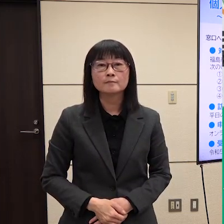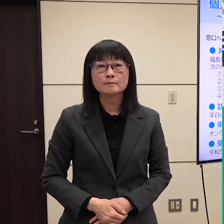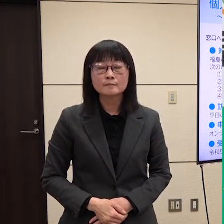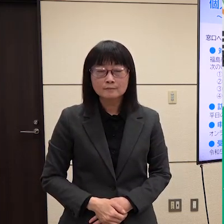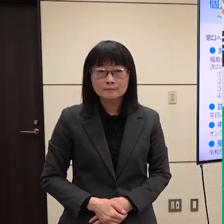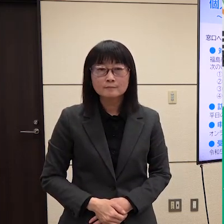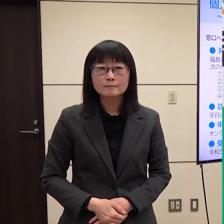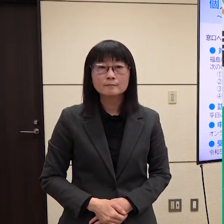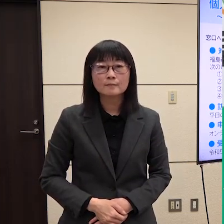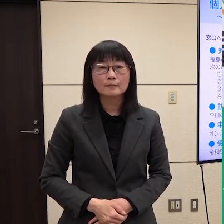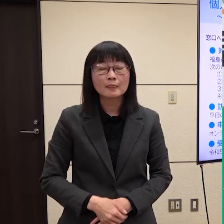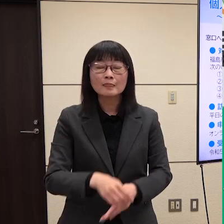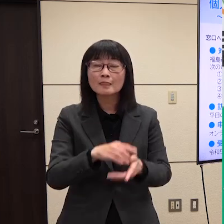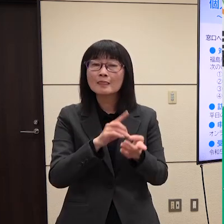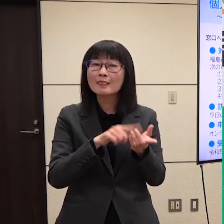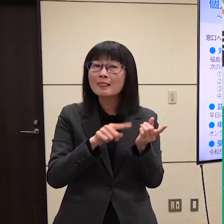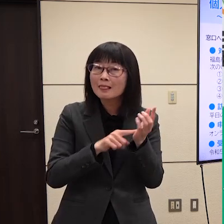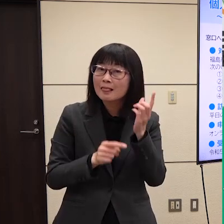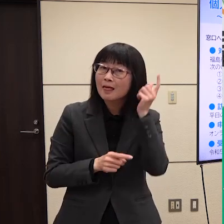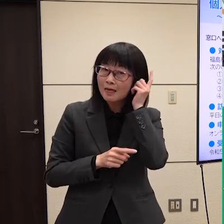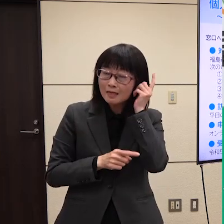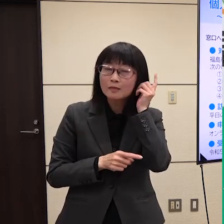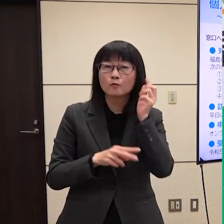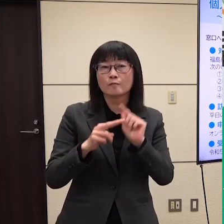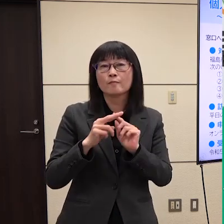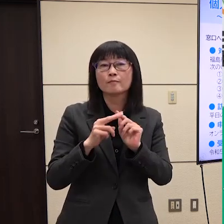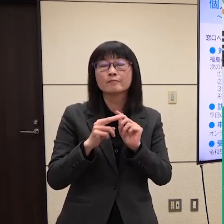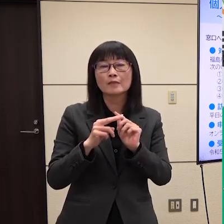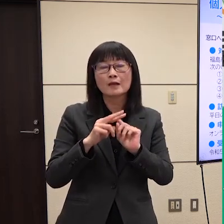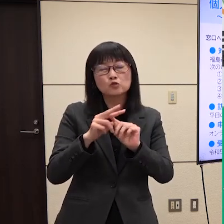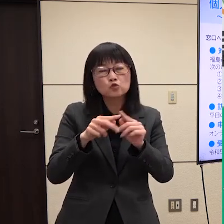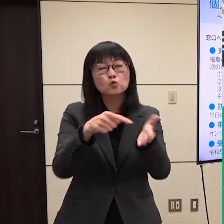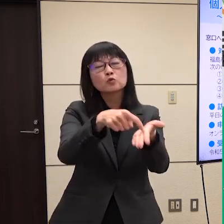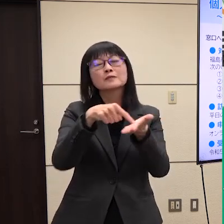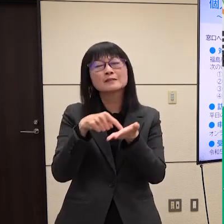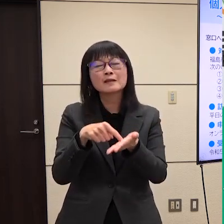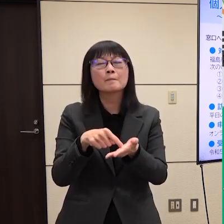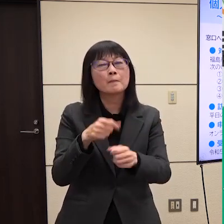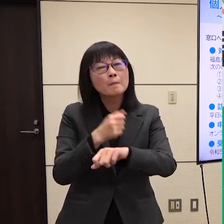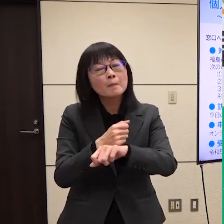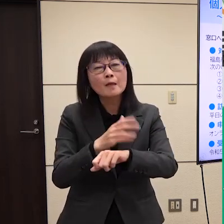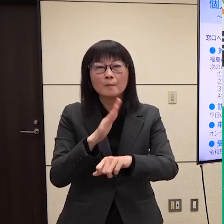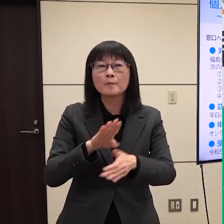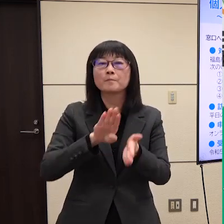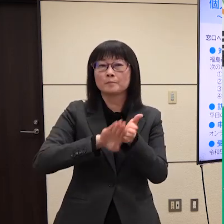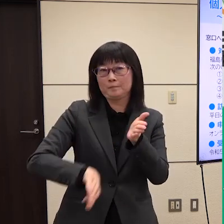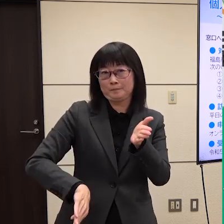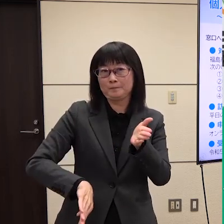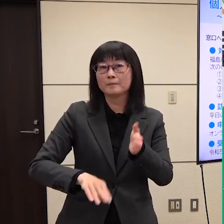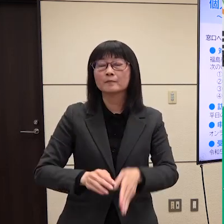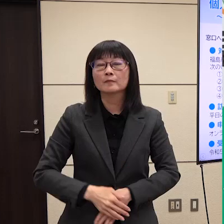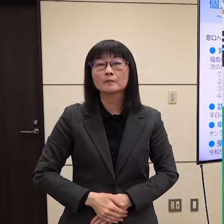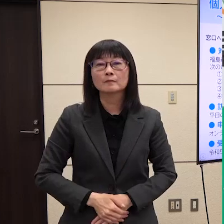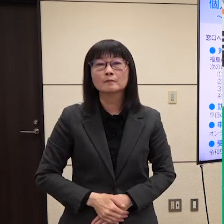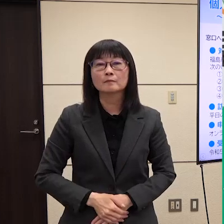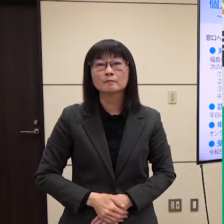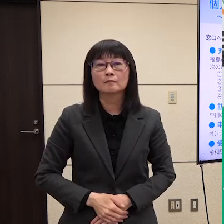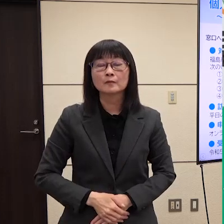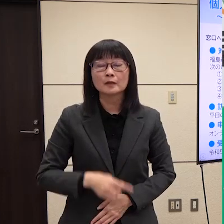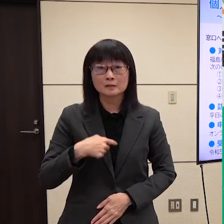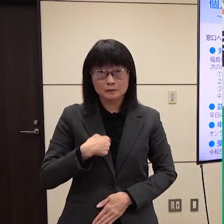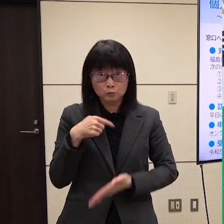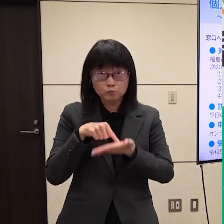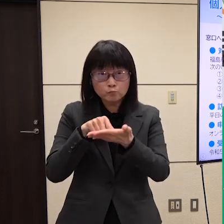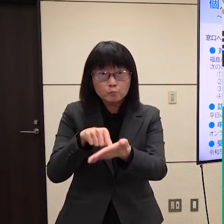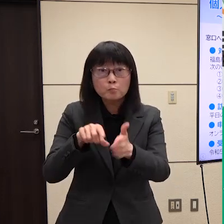携帯電話や郵送による申請も、不要です。でさらに、写真を、自分で申請する場合は